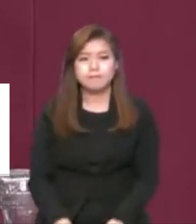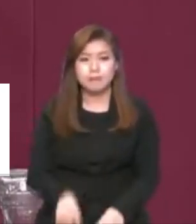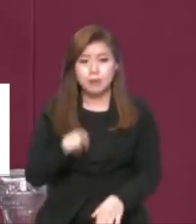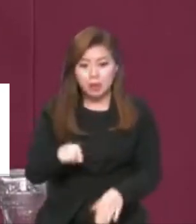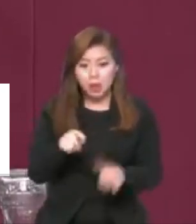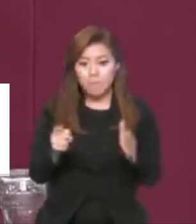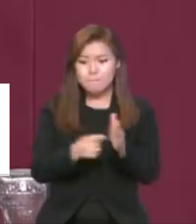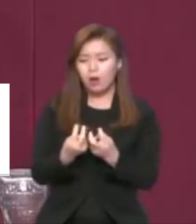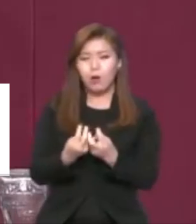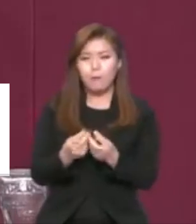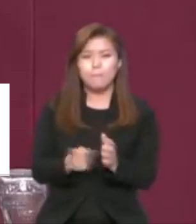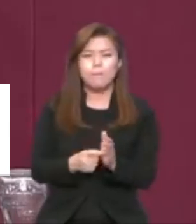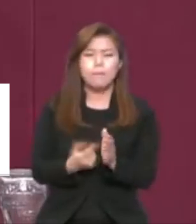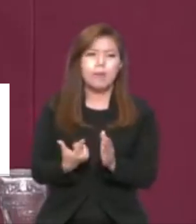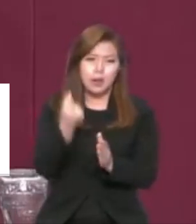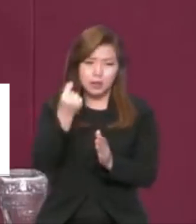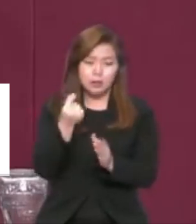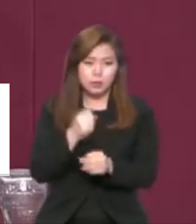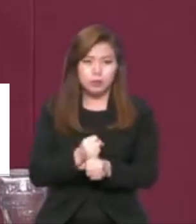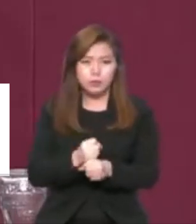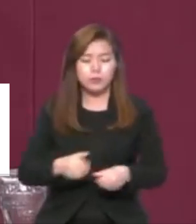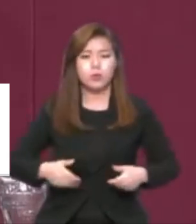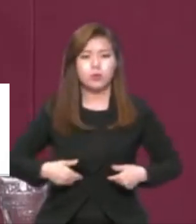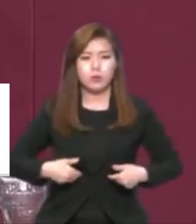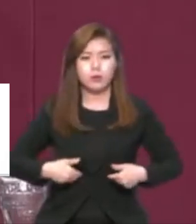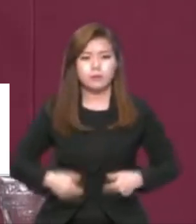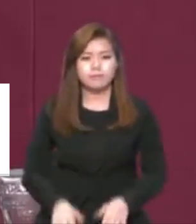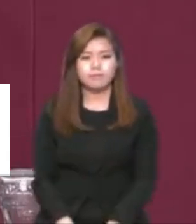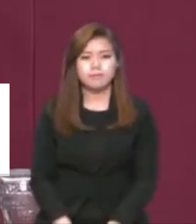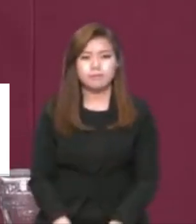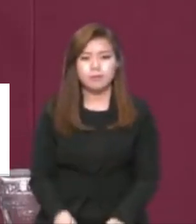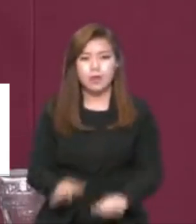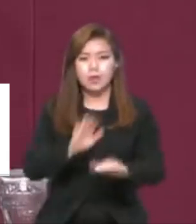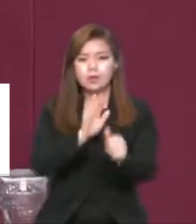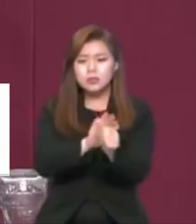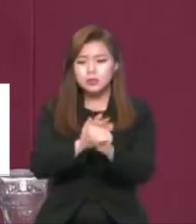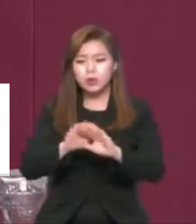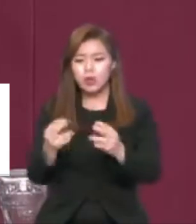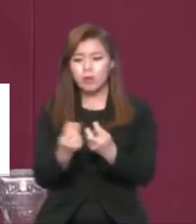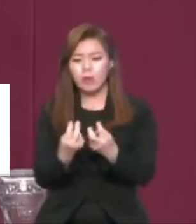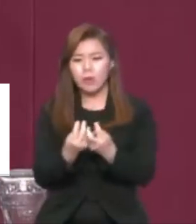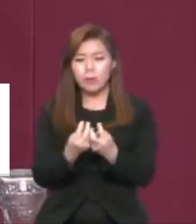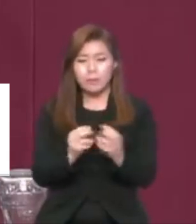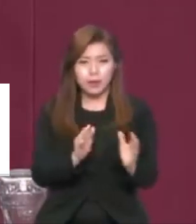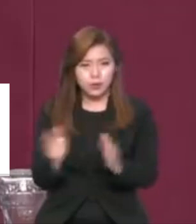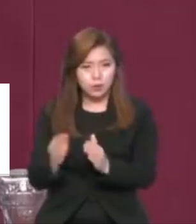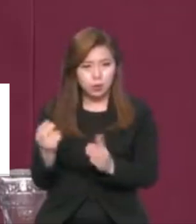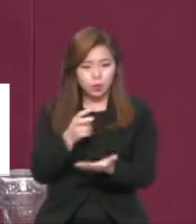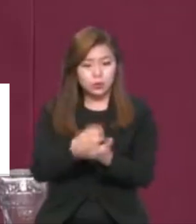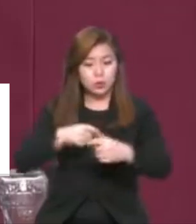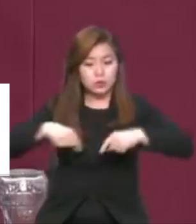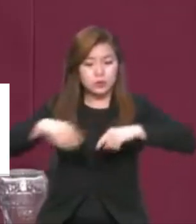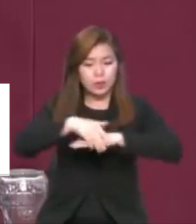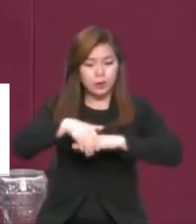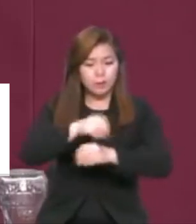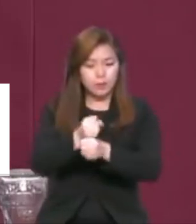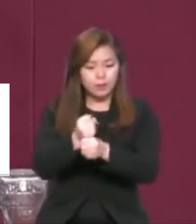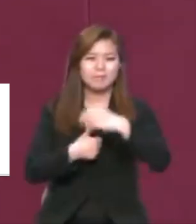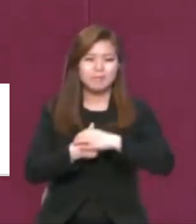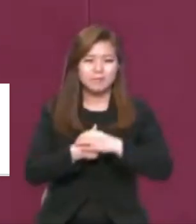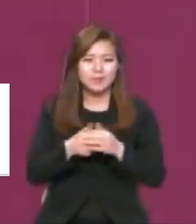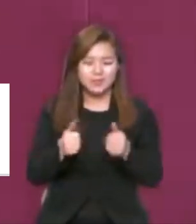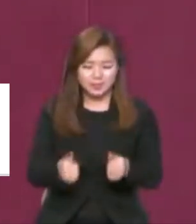국회는 일해야 합니다. 문체위 위원님들과 함께 지원대책 마련, 국민을 살리기 위한 정책 마련에 최선을